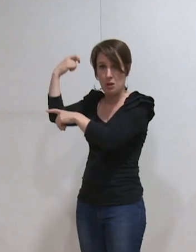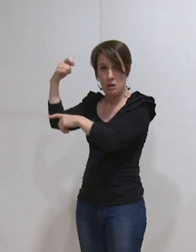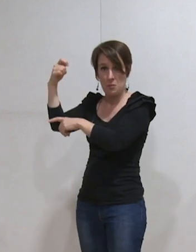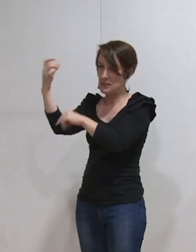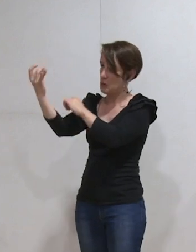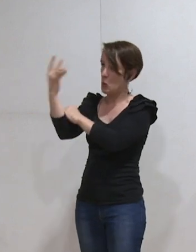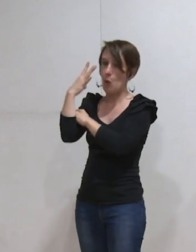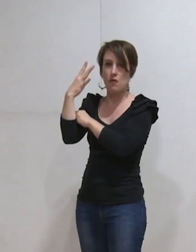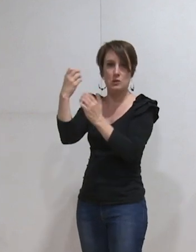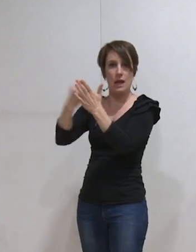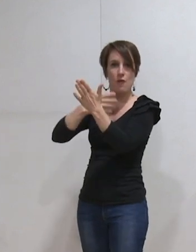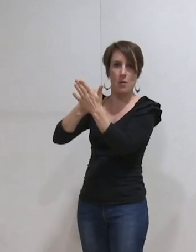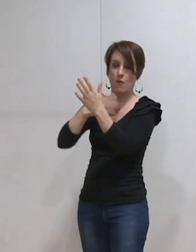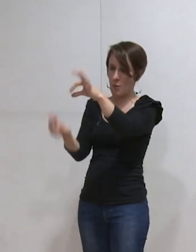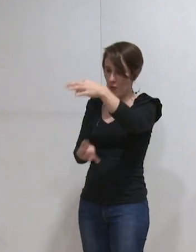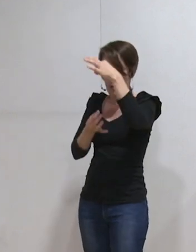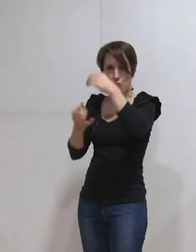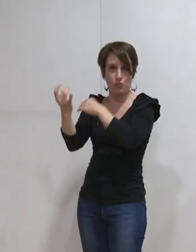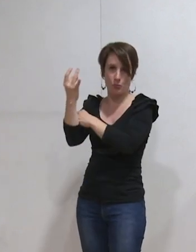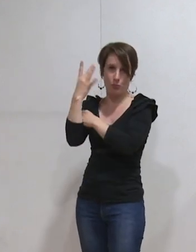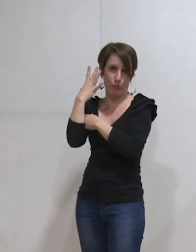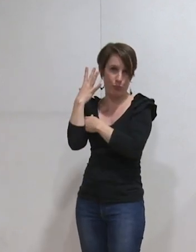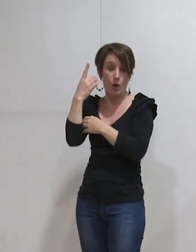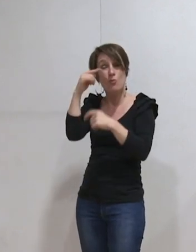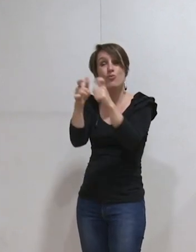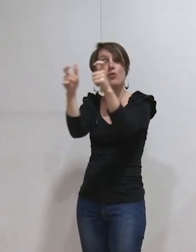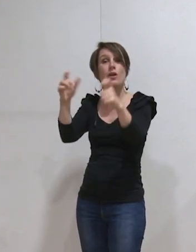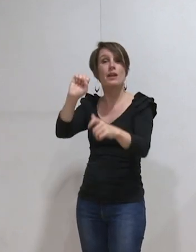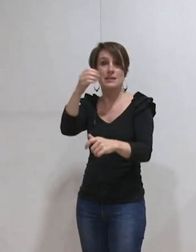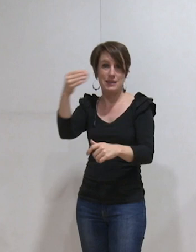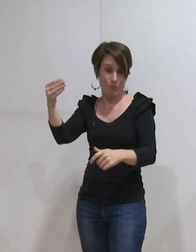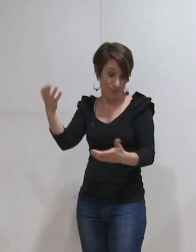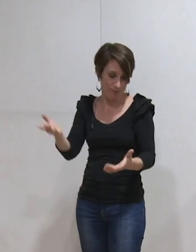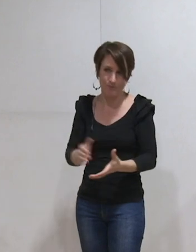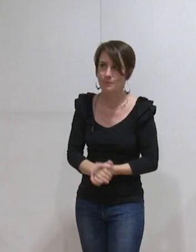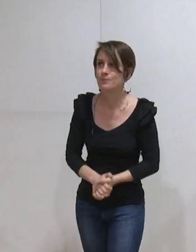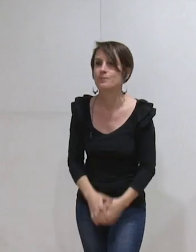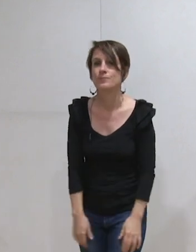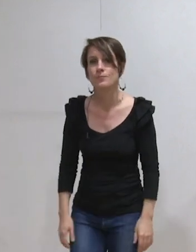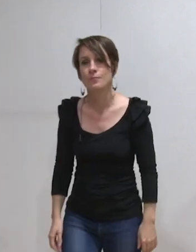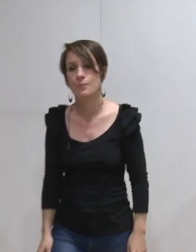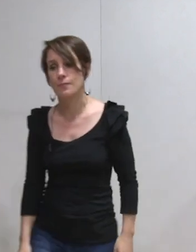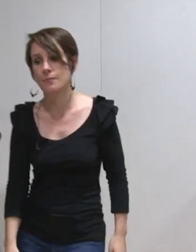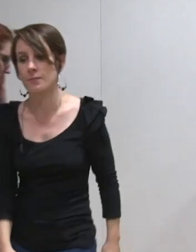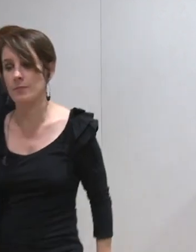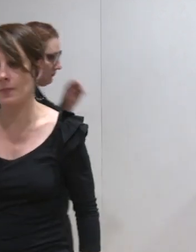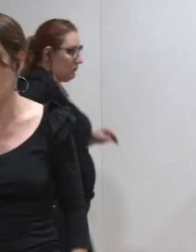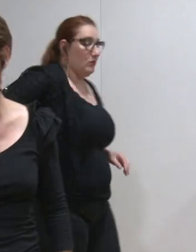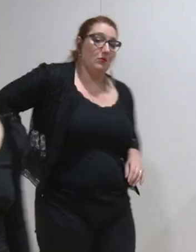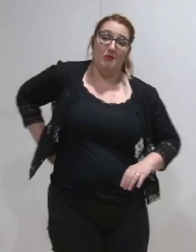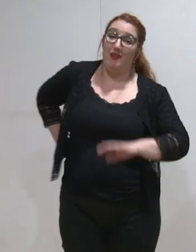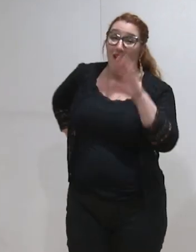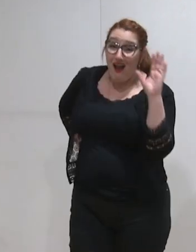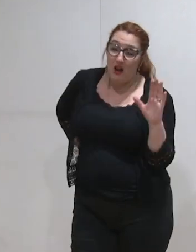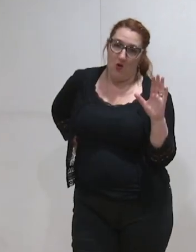la communication de la situation comptable précise de la SEM à ce jour alors non seulement la situation actuelle